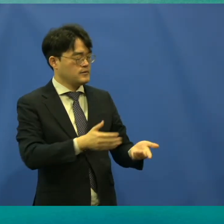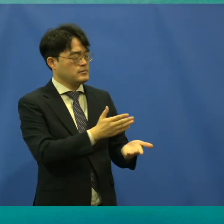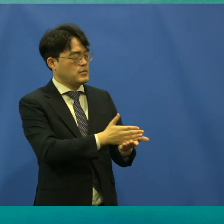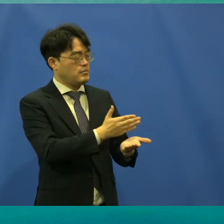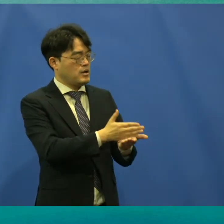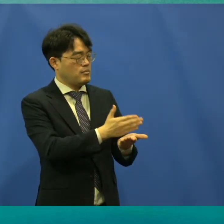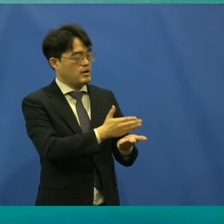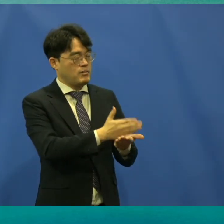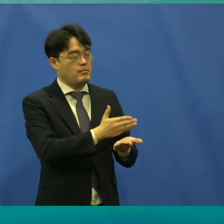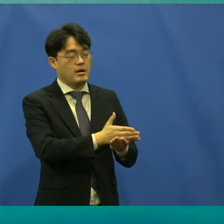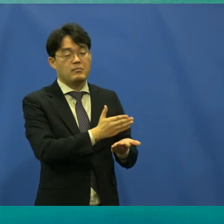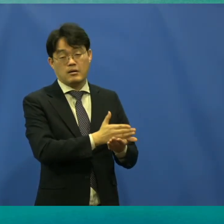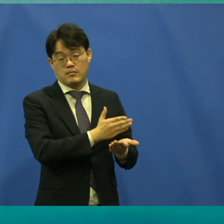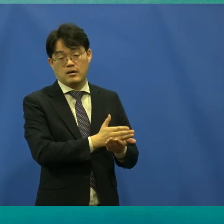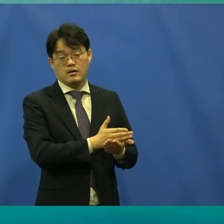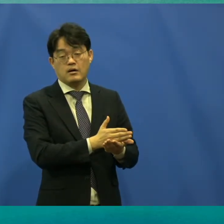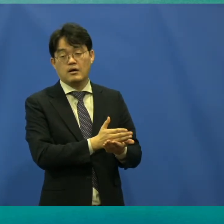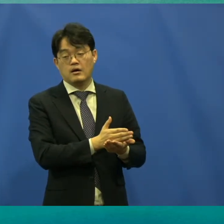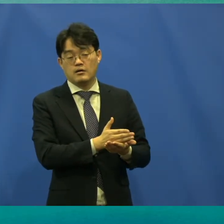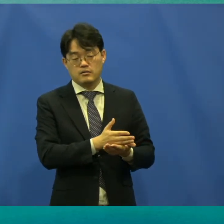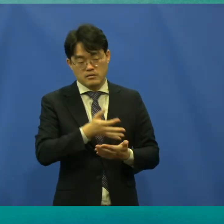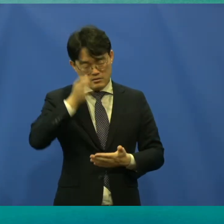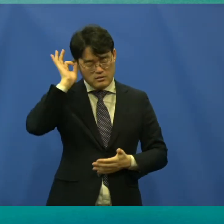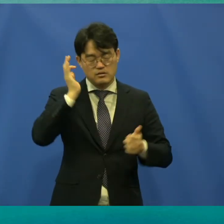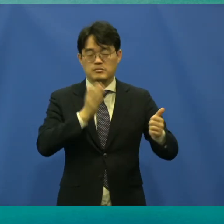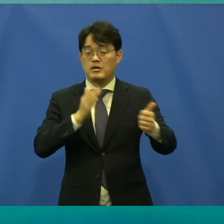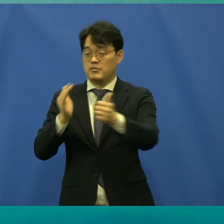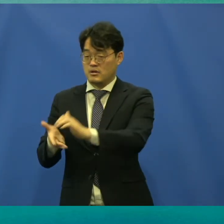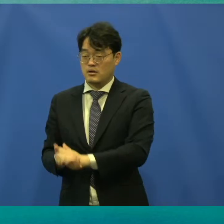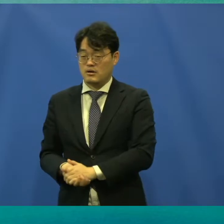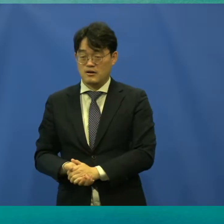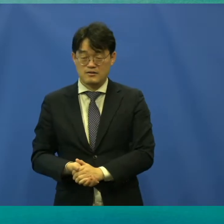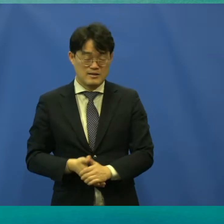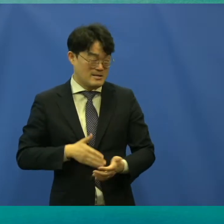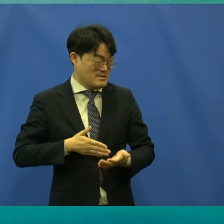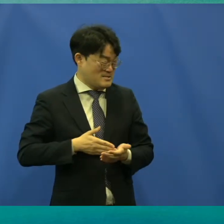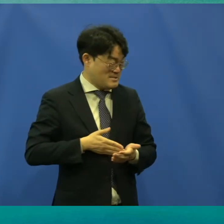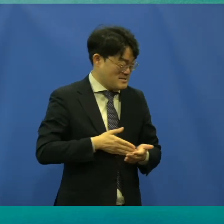됩니다. 안 될 때는 안 되는 이유가 있는 거거든요.